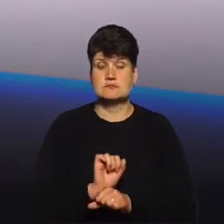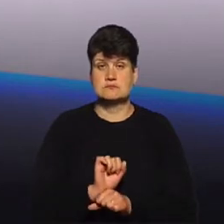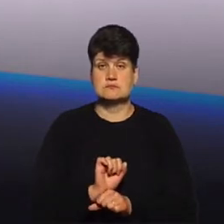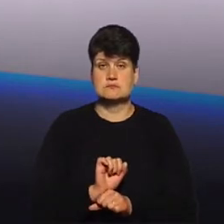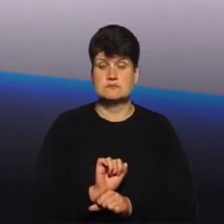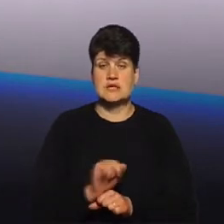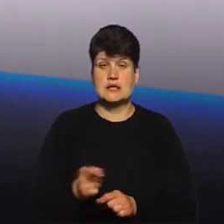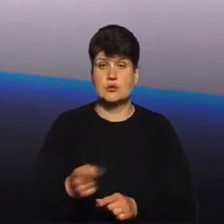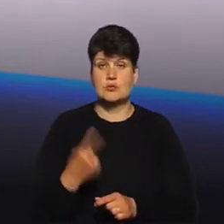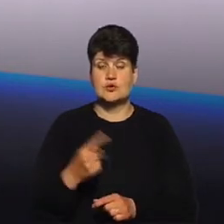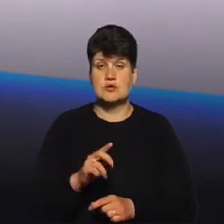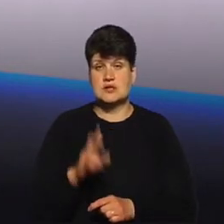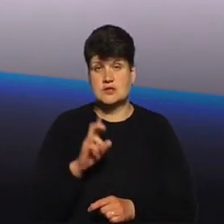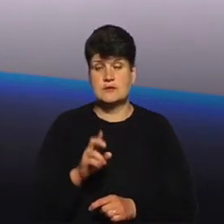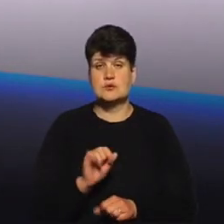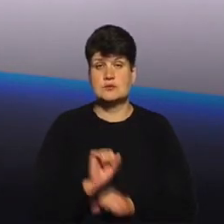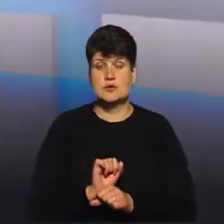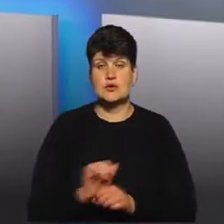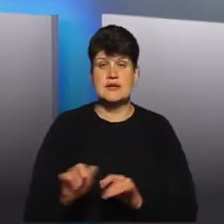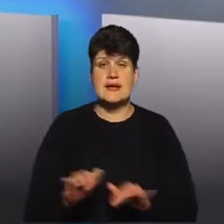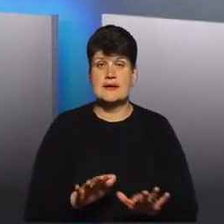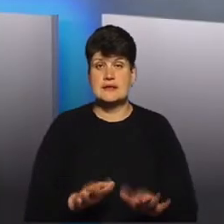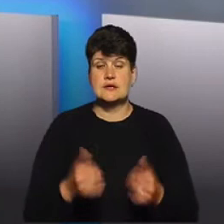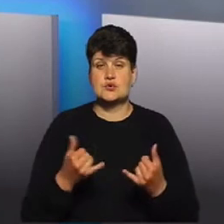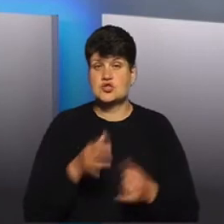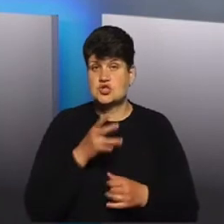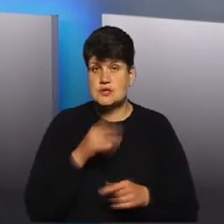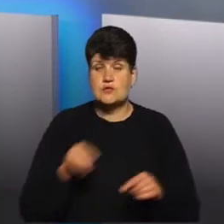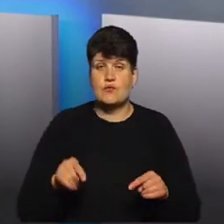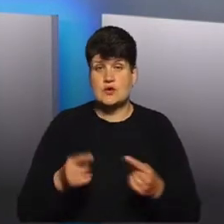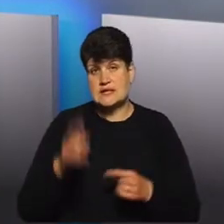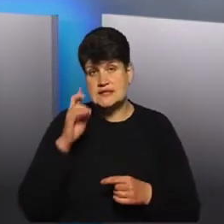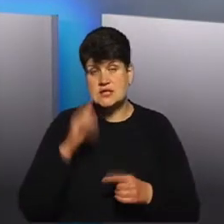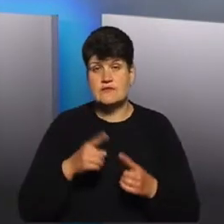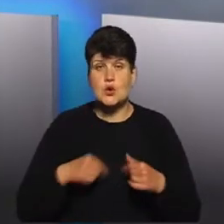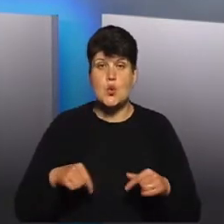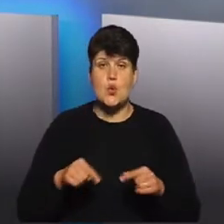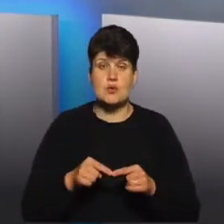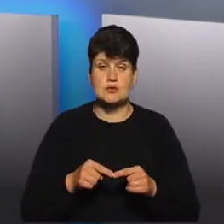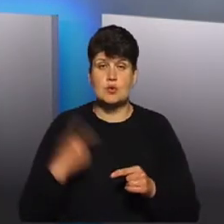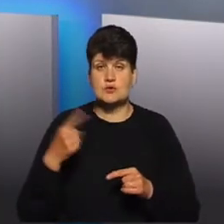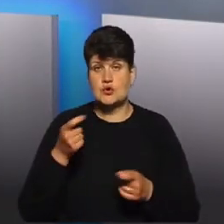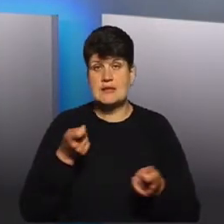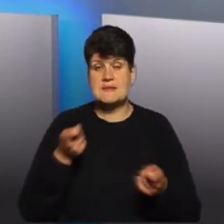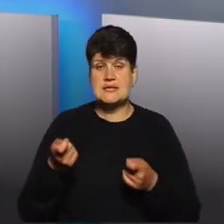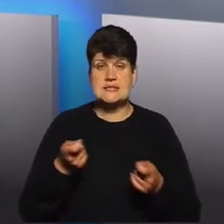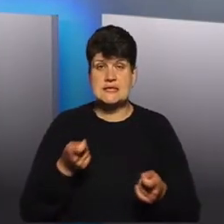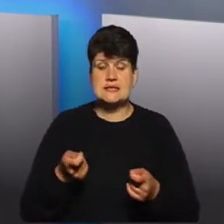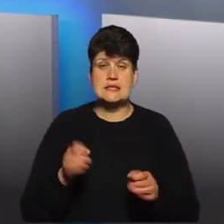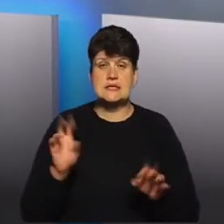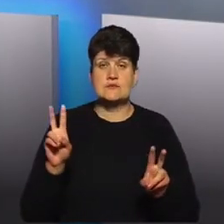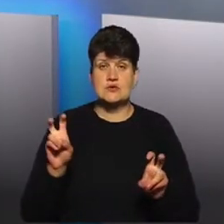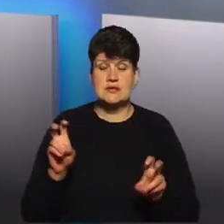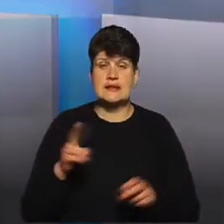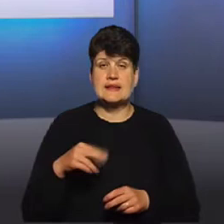свою діяльність. На даний час створений державний орган обласної адміністрації, який звучить як департамент культури і